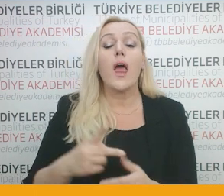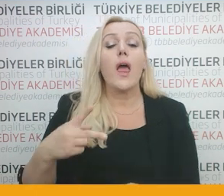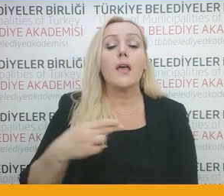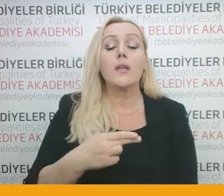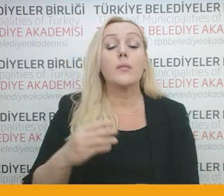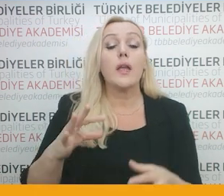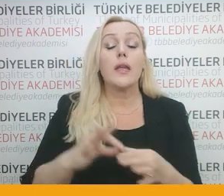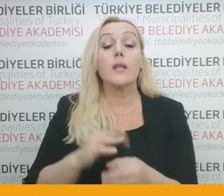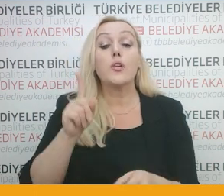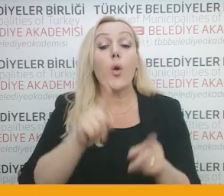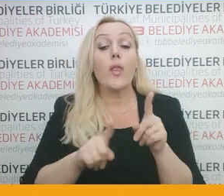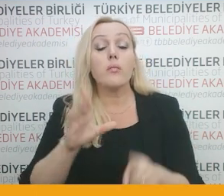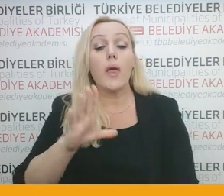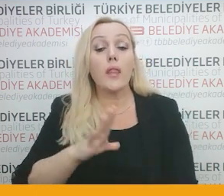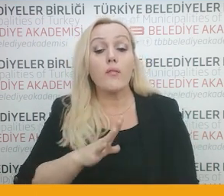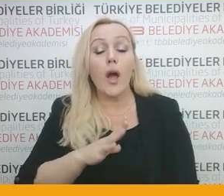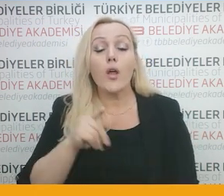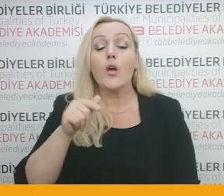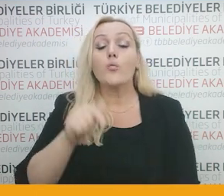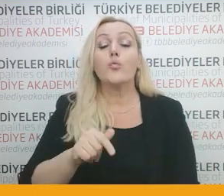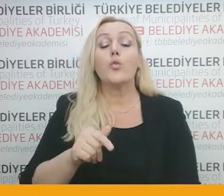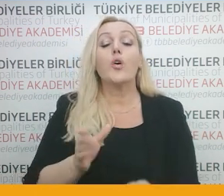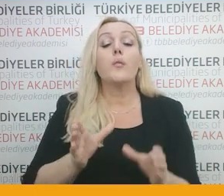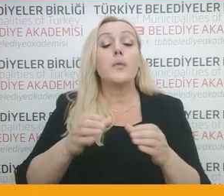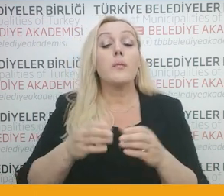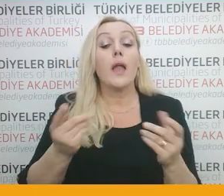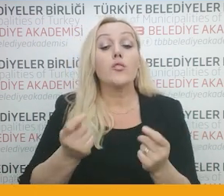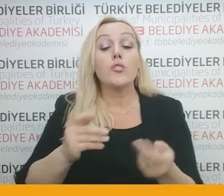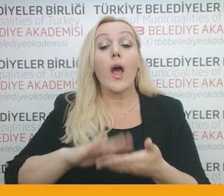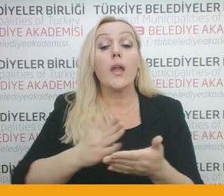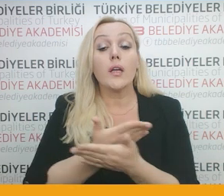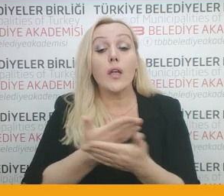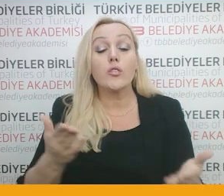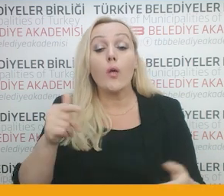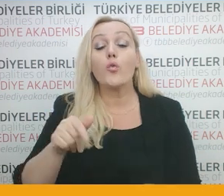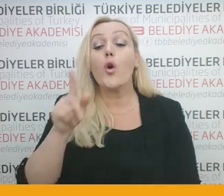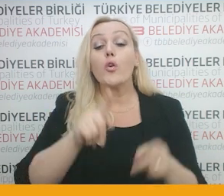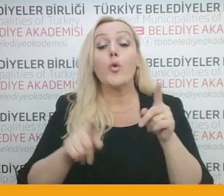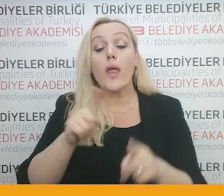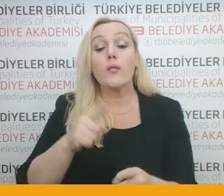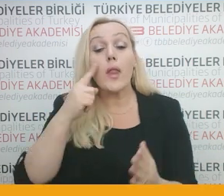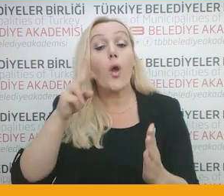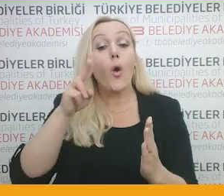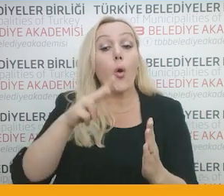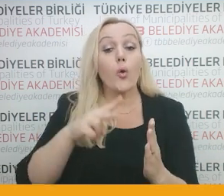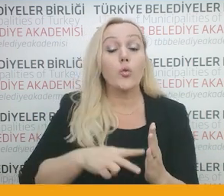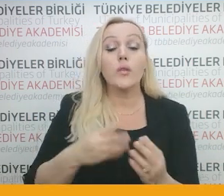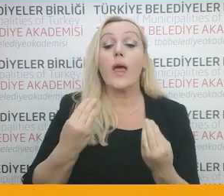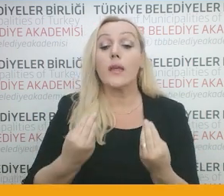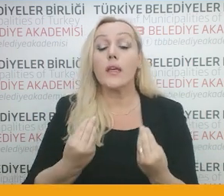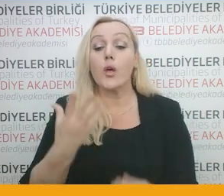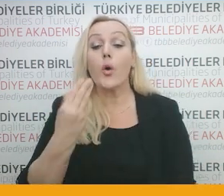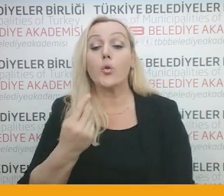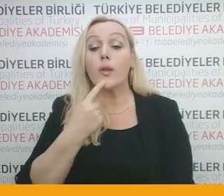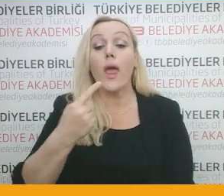arkadaşlar. Konuyla ilgili birimlerde çalışan arkadaşlar mutlaka bu yönetmeliği de bir göz gezdirirse okursa iyi olur